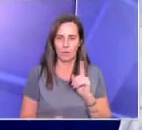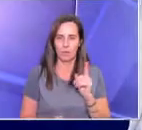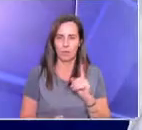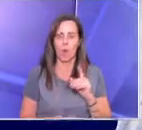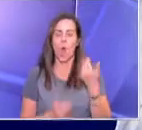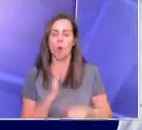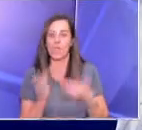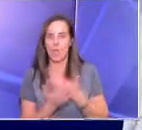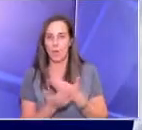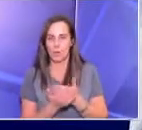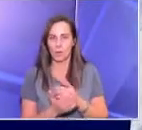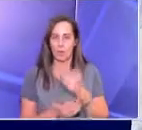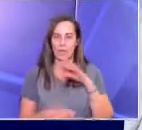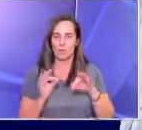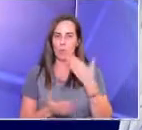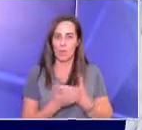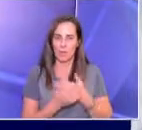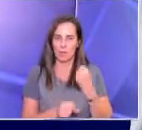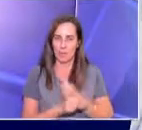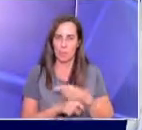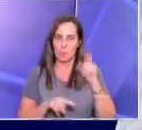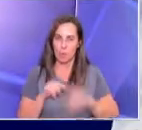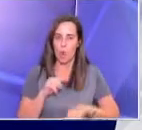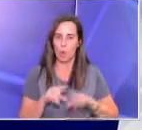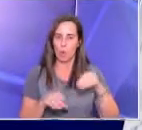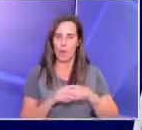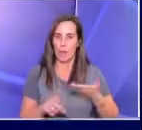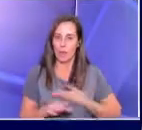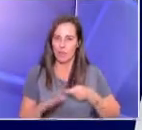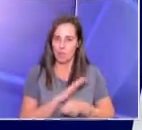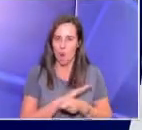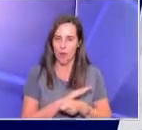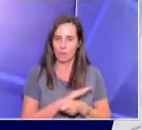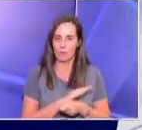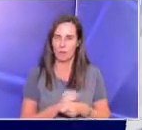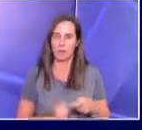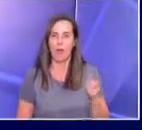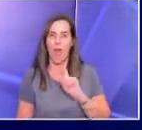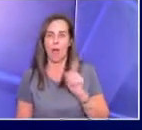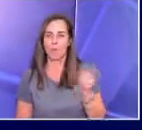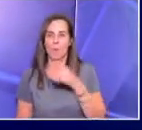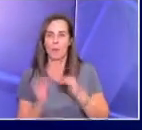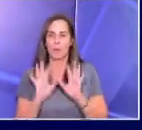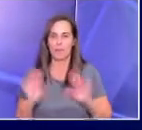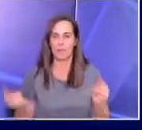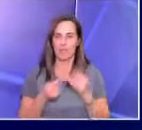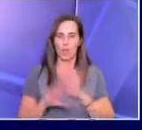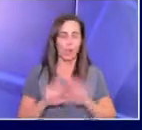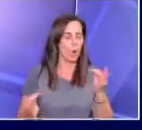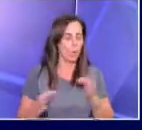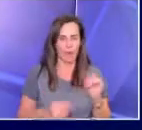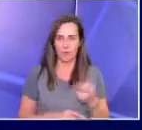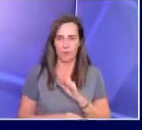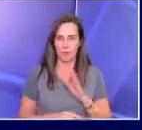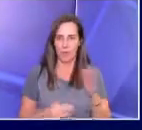ראיות. חוסר ראיות. את המדינה אמר, נמצאו ראיות להתנהלות פסולה, כולל קבלת טובות הנאה ומעורבות. אבל לא הוא עמד לדין. אין ויכוח על זה. לא,